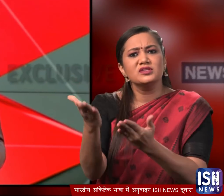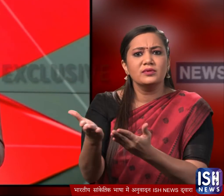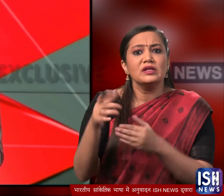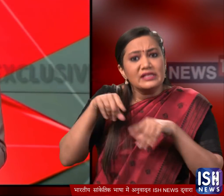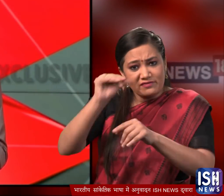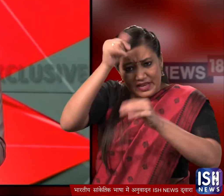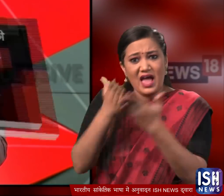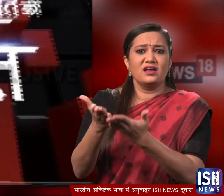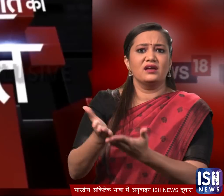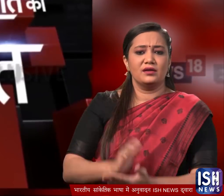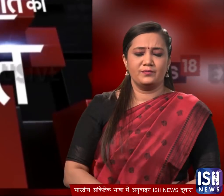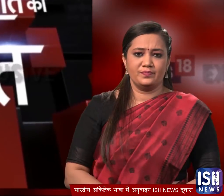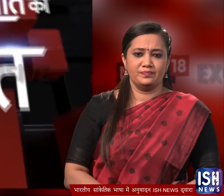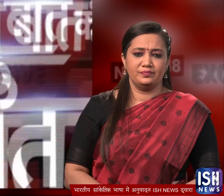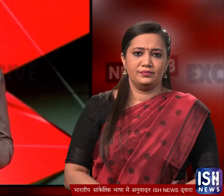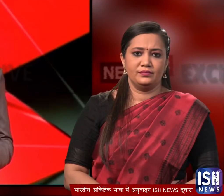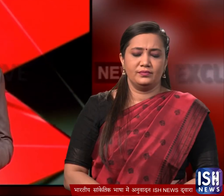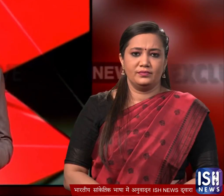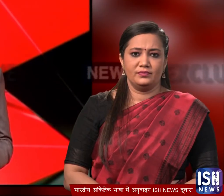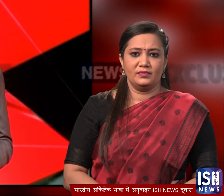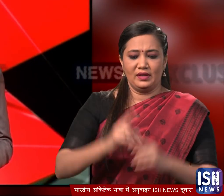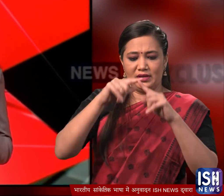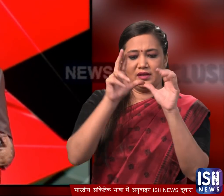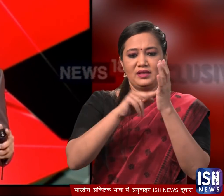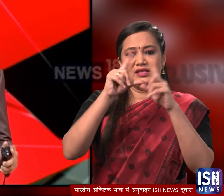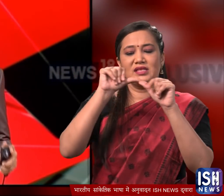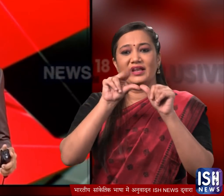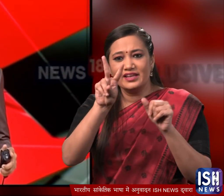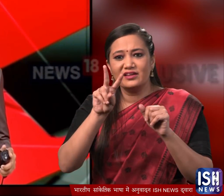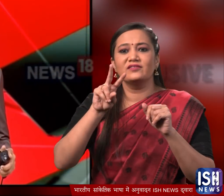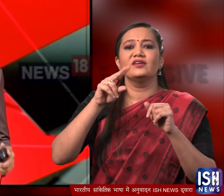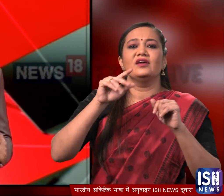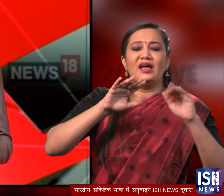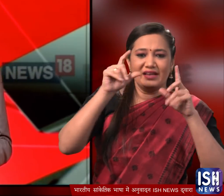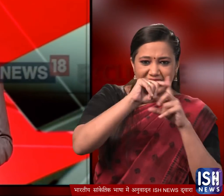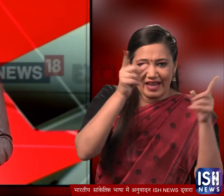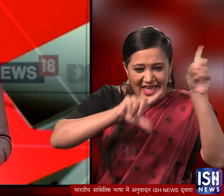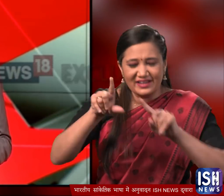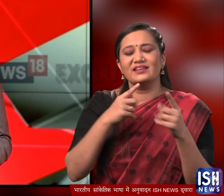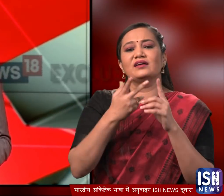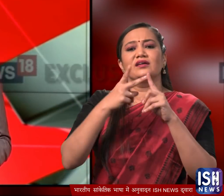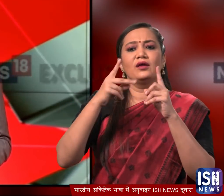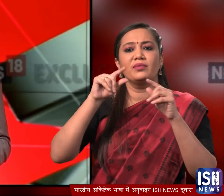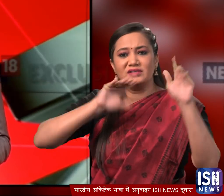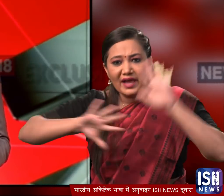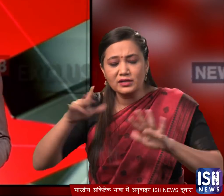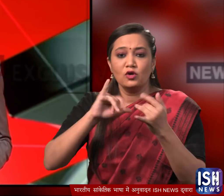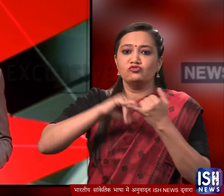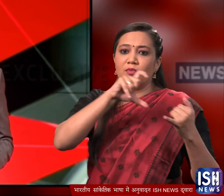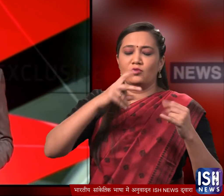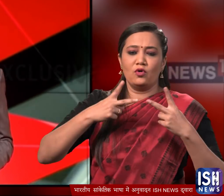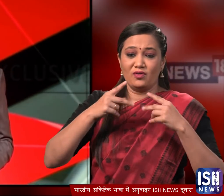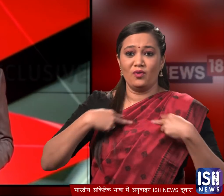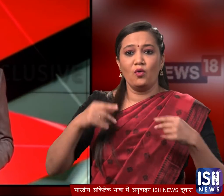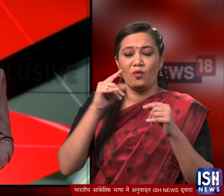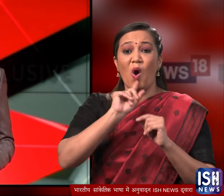करने वाले भी इसी देश के नागरिक हैं। विवादों में घिरी तांडव वेब सीरीज के निर्माता और कलाकारों को सुप्रीम कोर्ट से बड़ा झटका